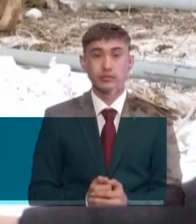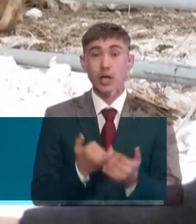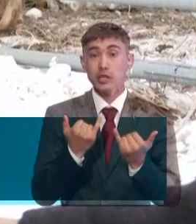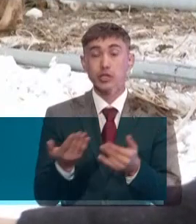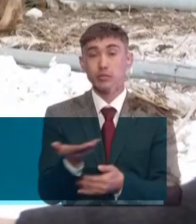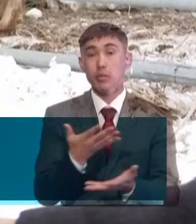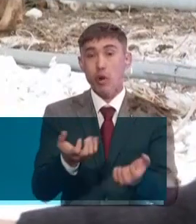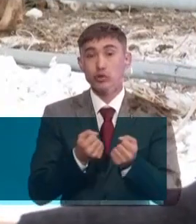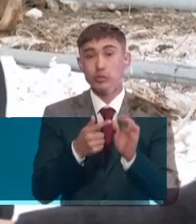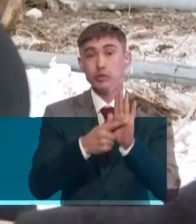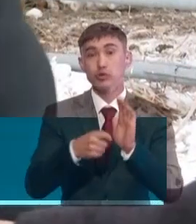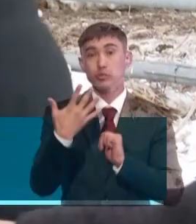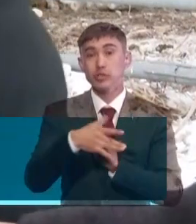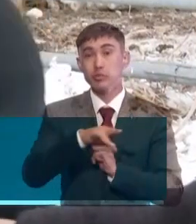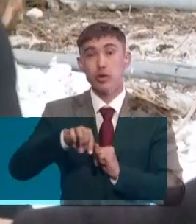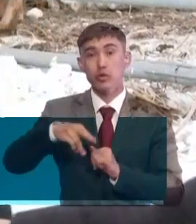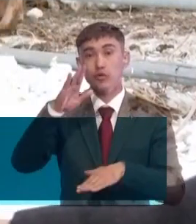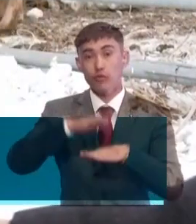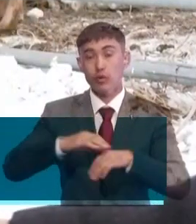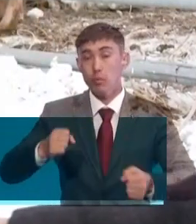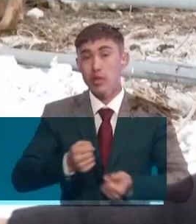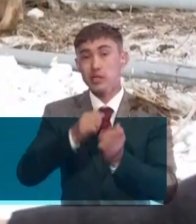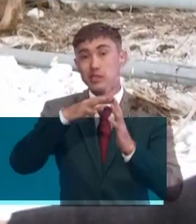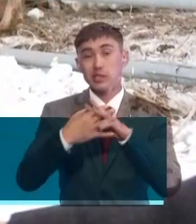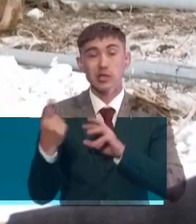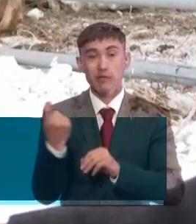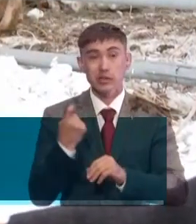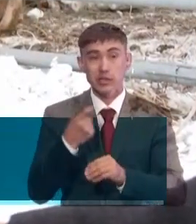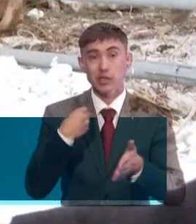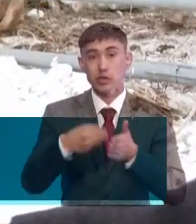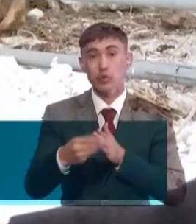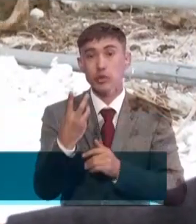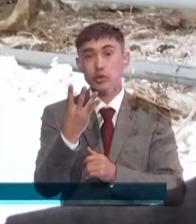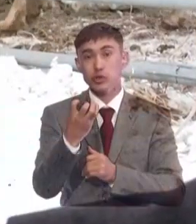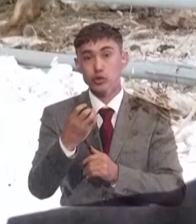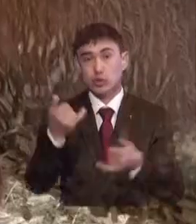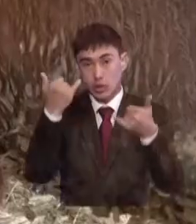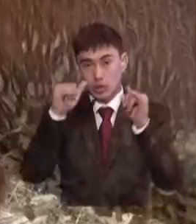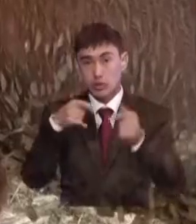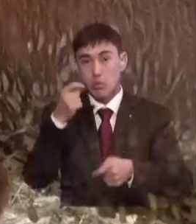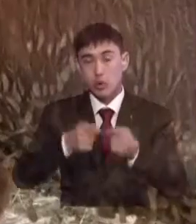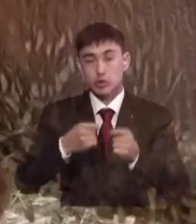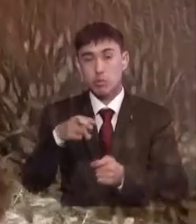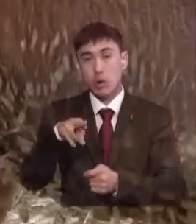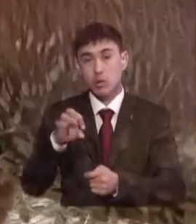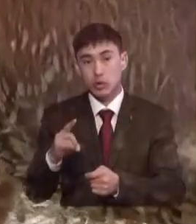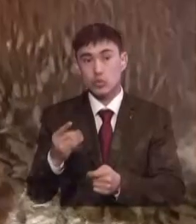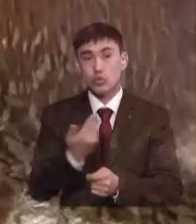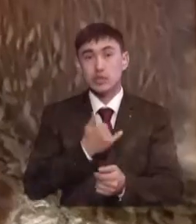Сейчас мы получаем 750 миллионов из фондов поддержки сельского хозяйства на закуп 400 голов скота молочной породы. Но у